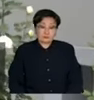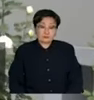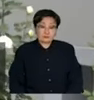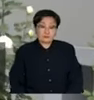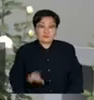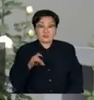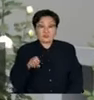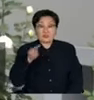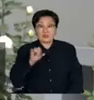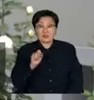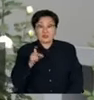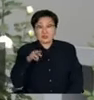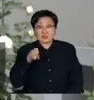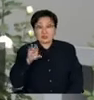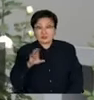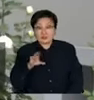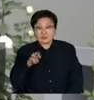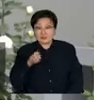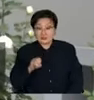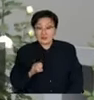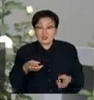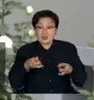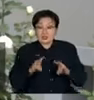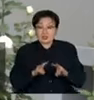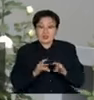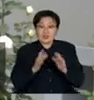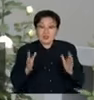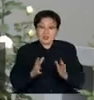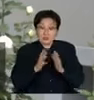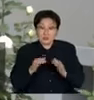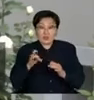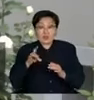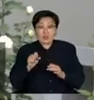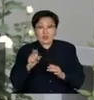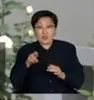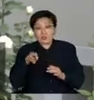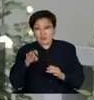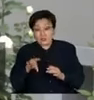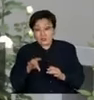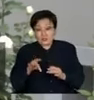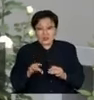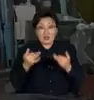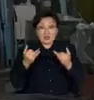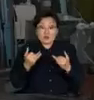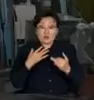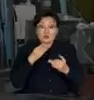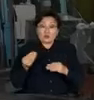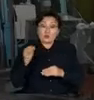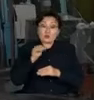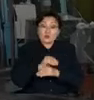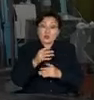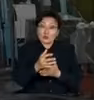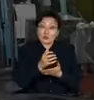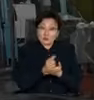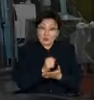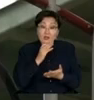Радиоактив қалдықтарды, отындарды сақтайды. Ол барлық реакторларда қазір сондай өздерінің қосымша қоймалары бар, сол